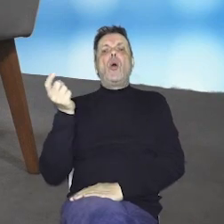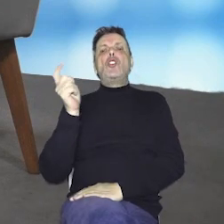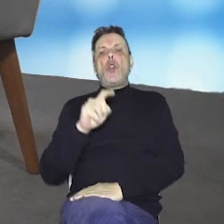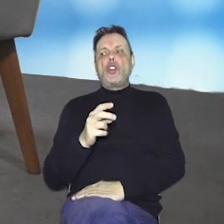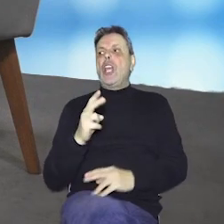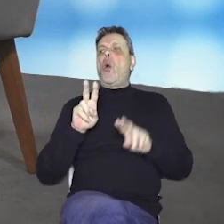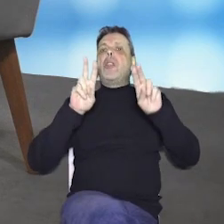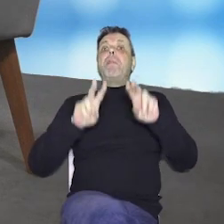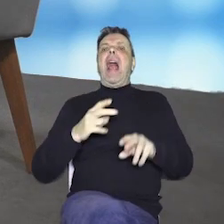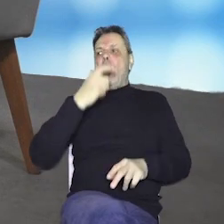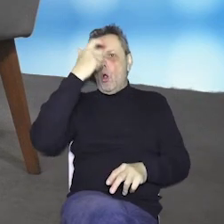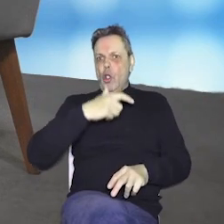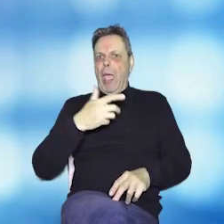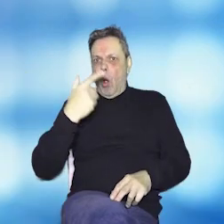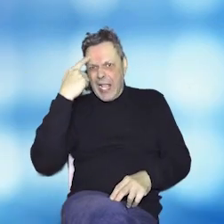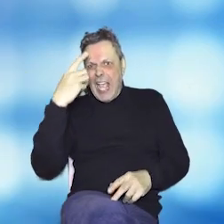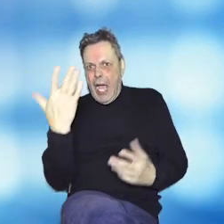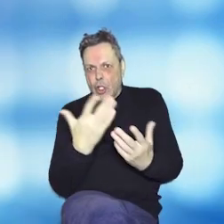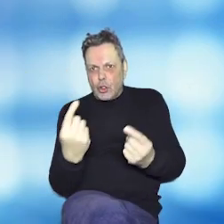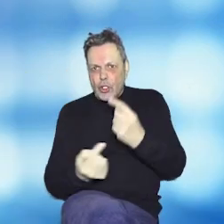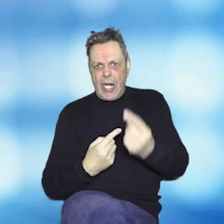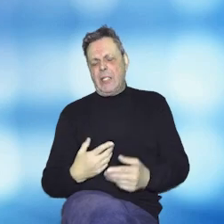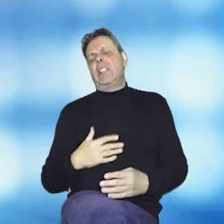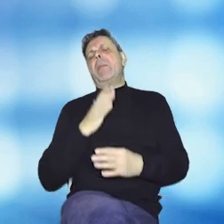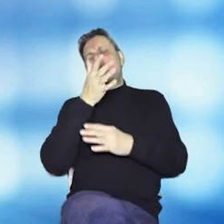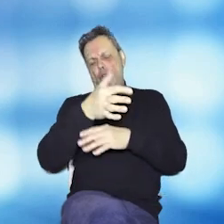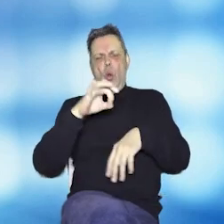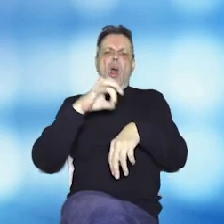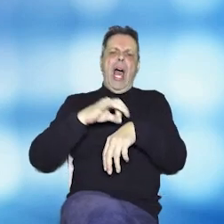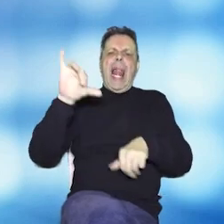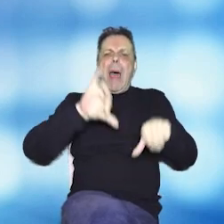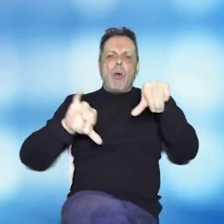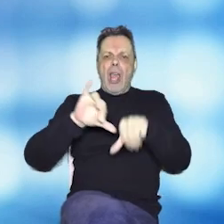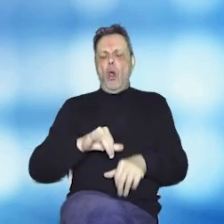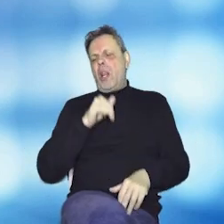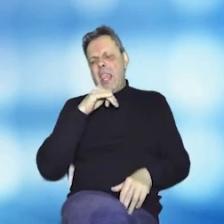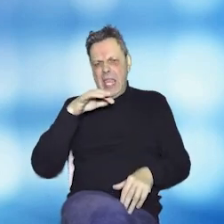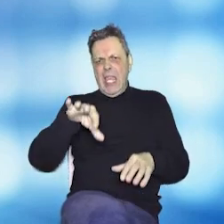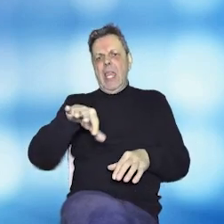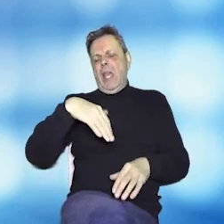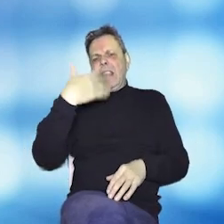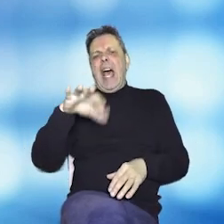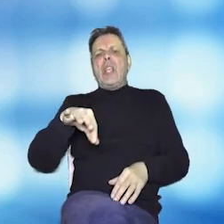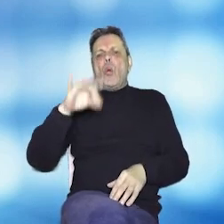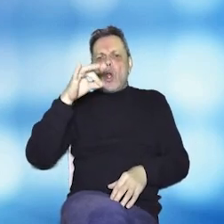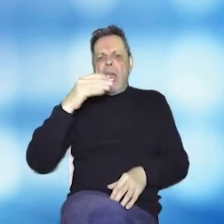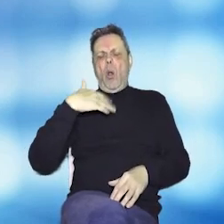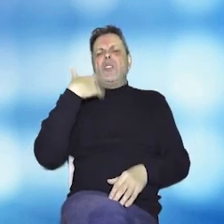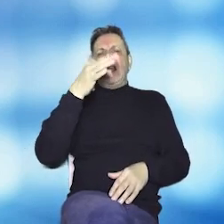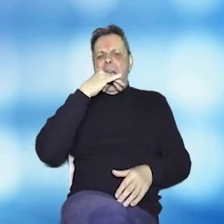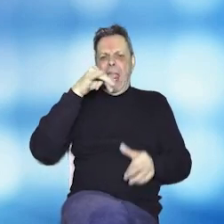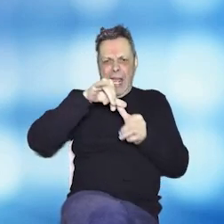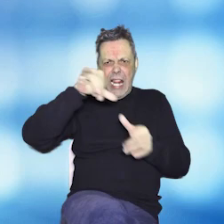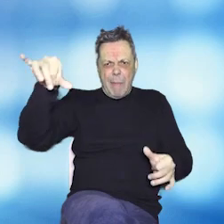prave osobe koja to prepozna. Dakle, treba doći u mikrobiološki laboratorij, jel da, adekvatni uzorak, ljepljivom trakom se